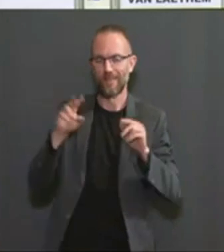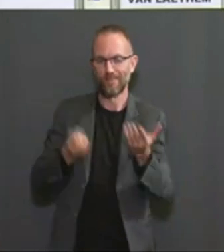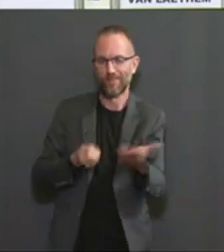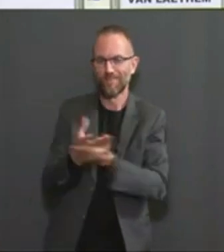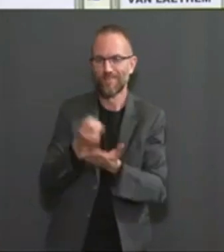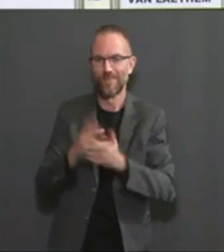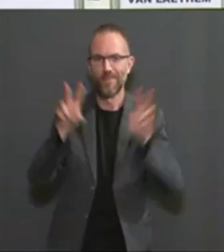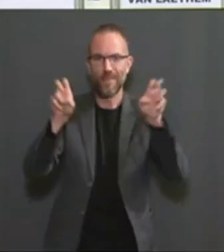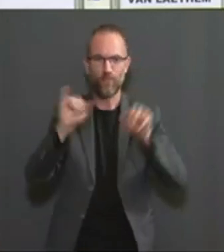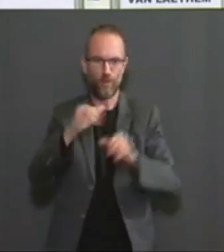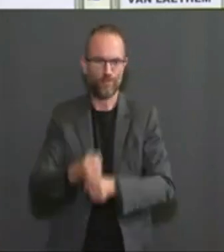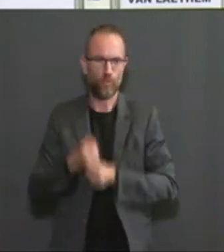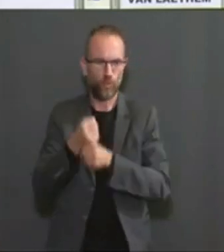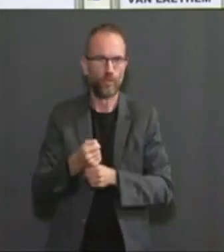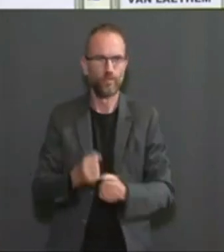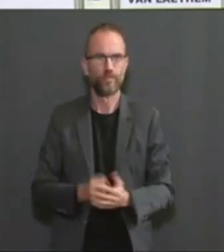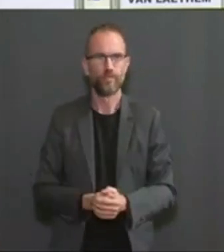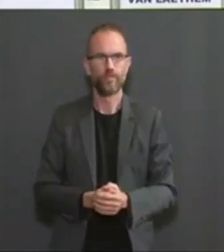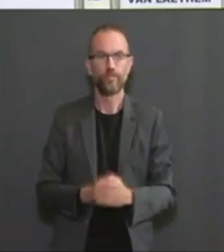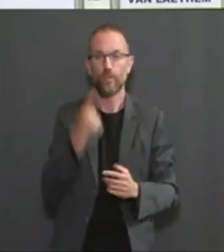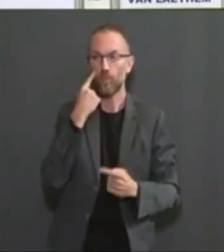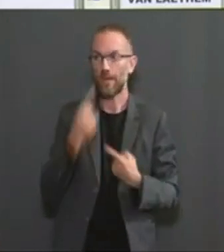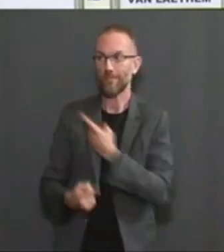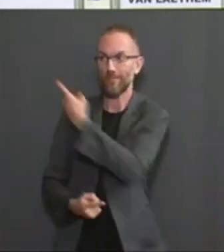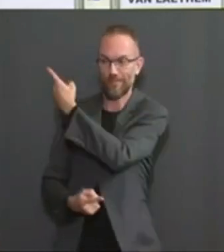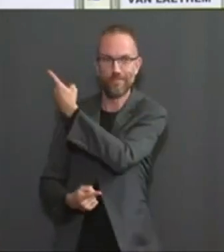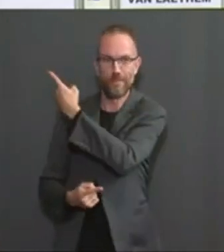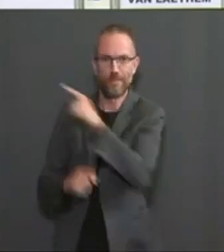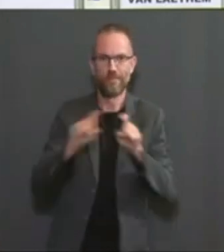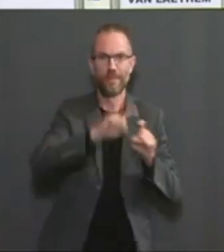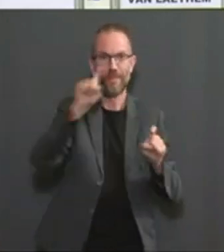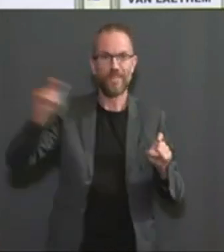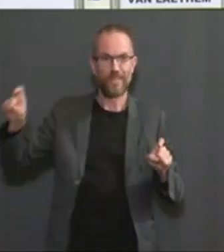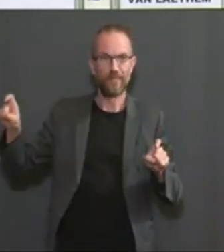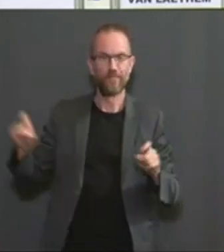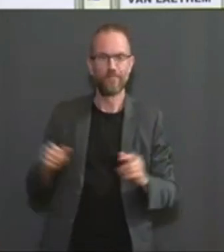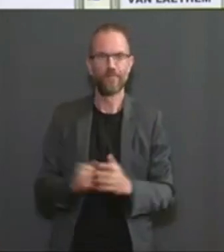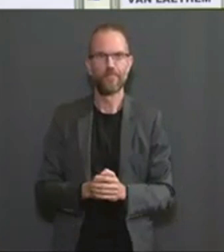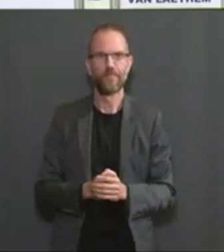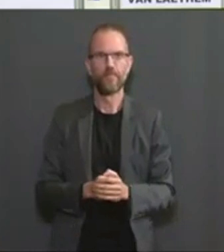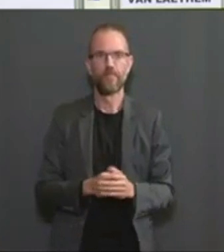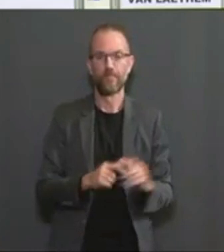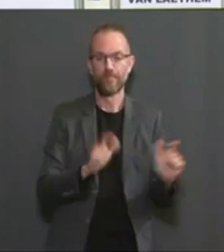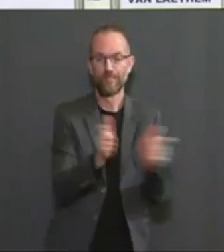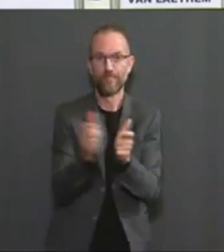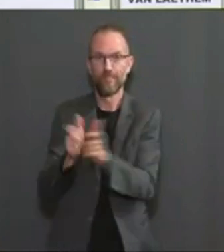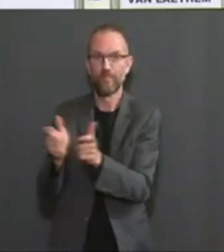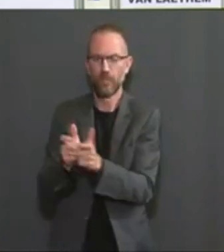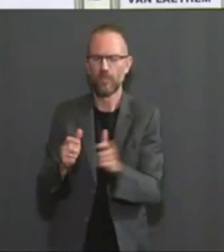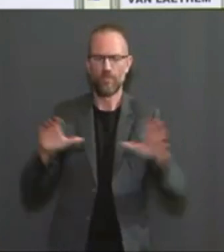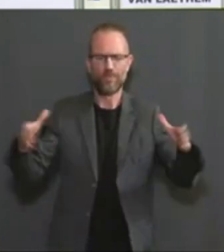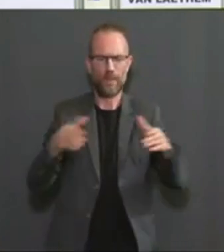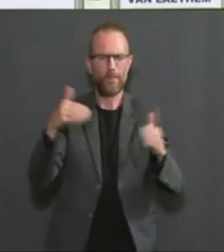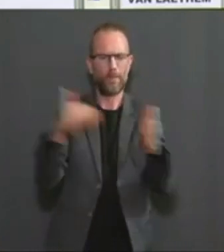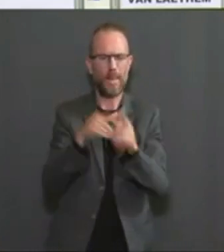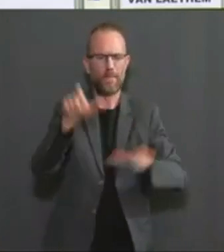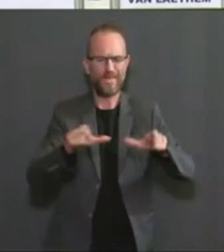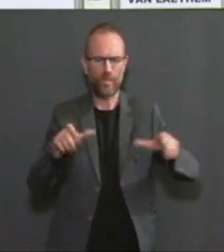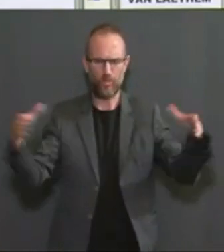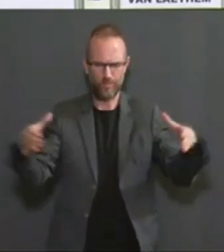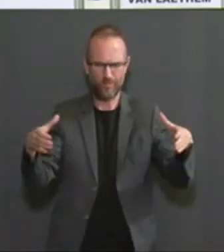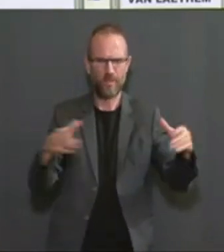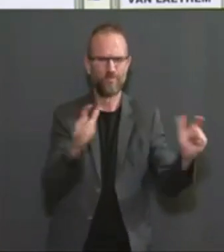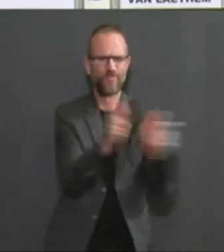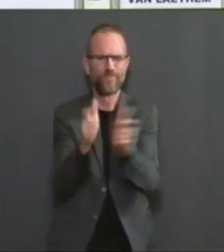vous voyez sur ce premier graphique le nombre de nouvelles contaminations pour 1000 résidents. C'est un graphique qui